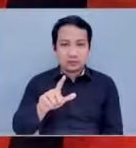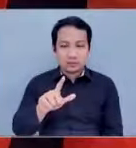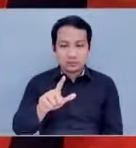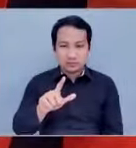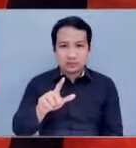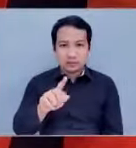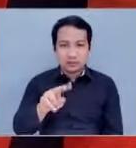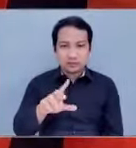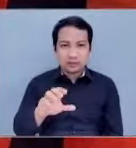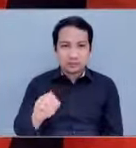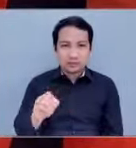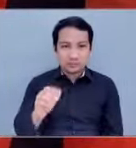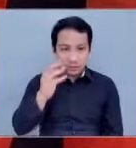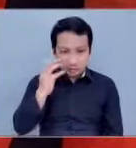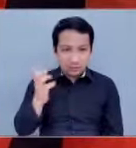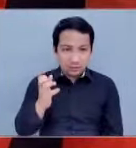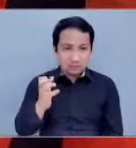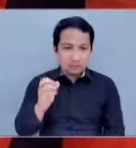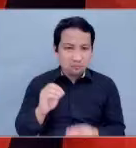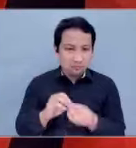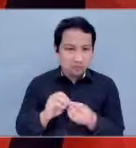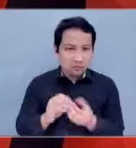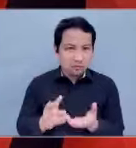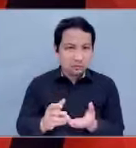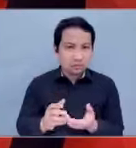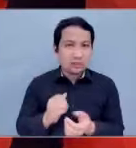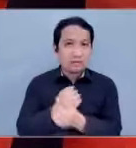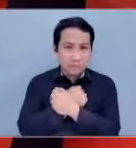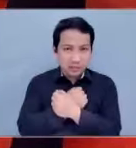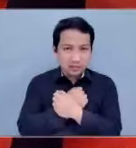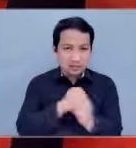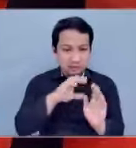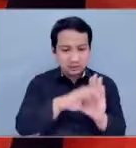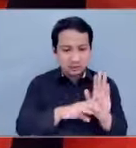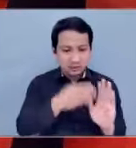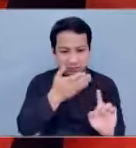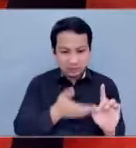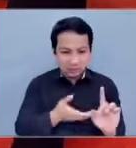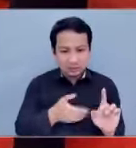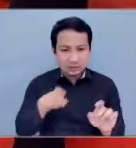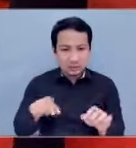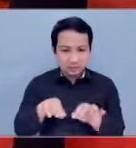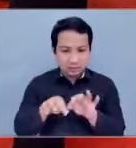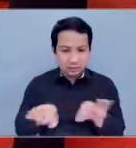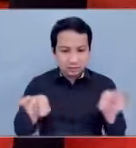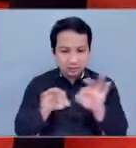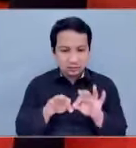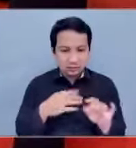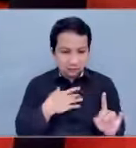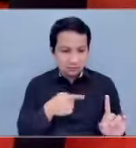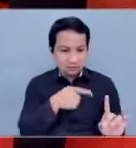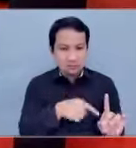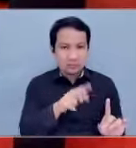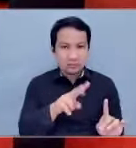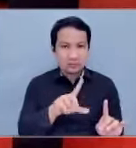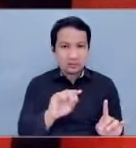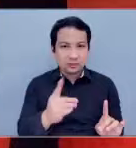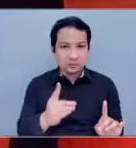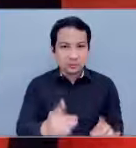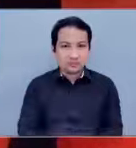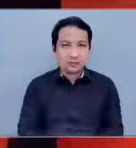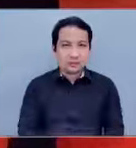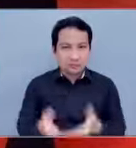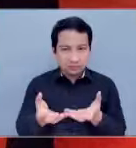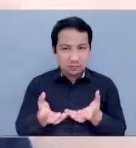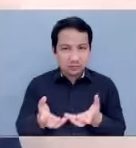ganyan. Kailangan ba na mahal mo yung character mo? Did you like Vlad? Ikaw, did you like Daniela? Yung ganon. Kailangan ba gusto mo siya?